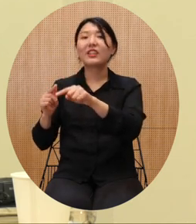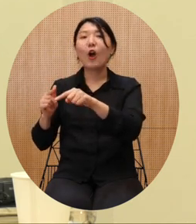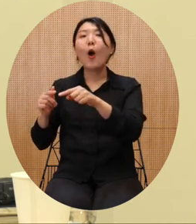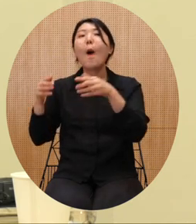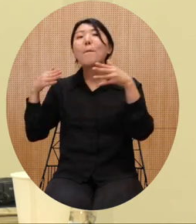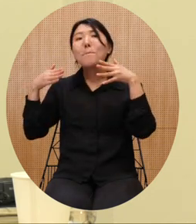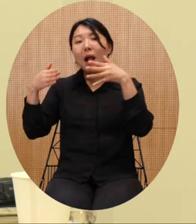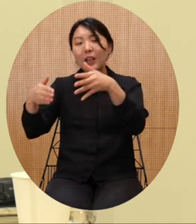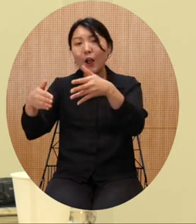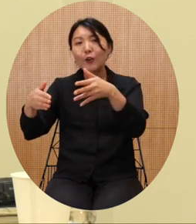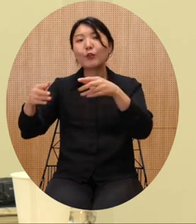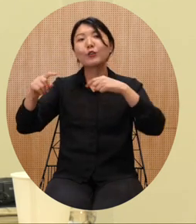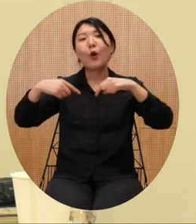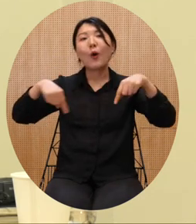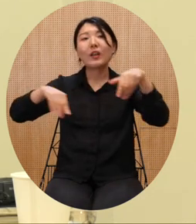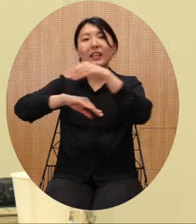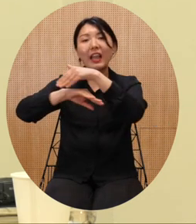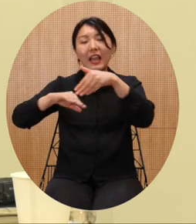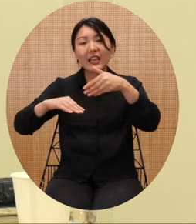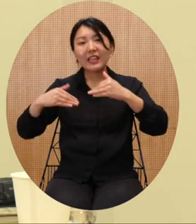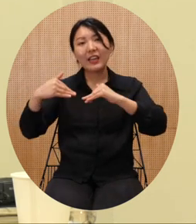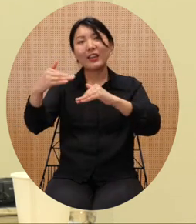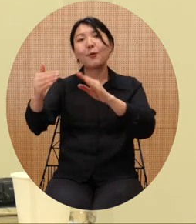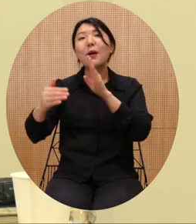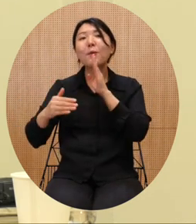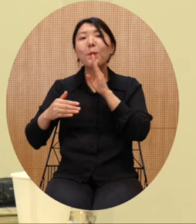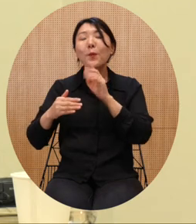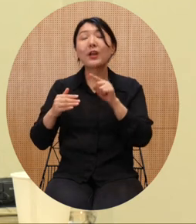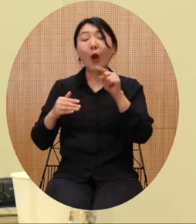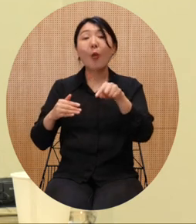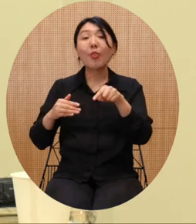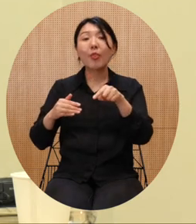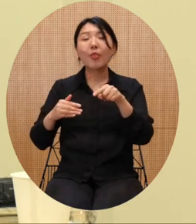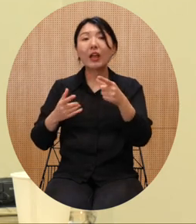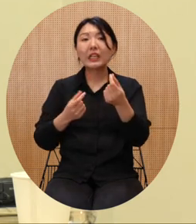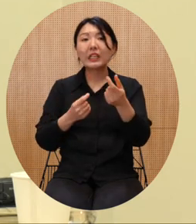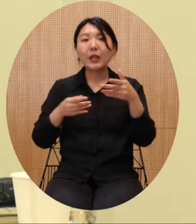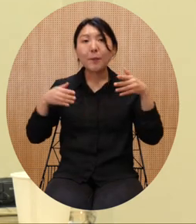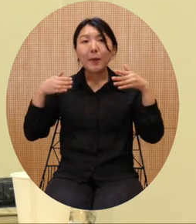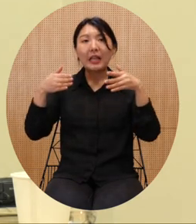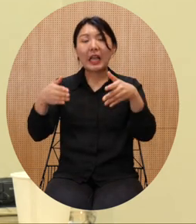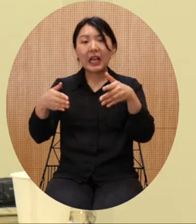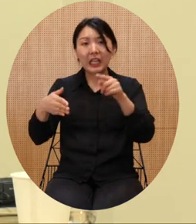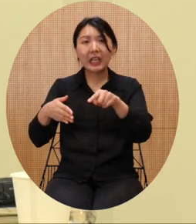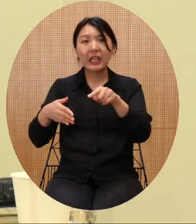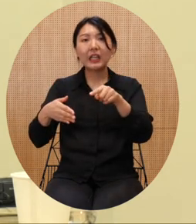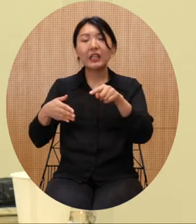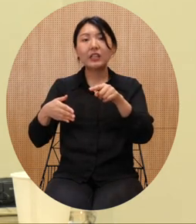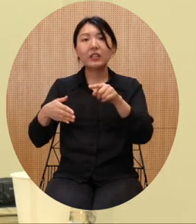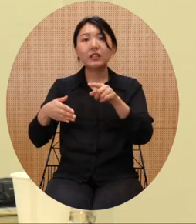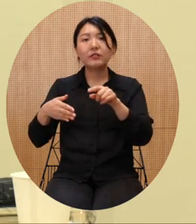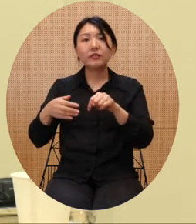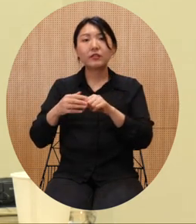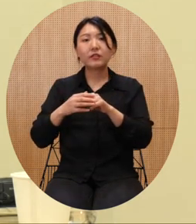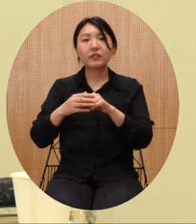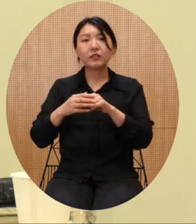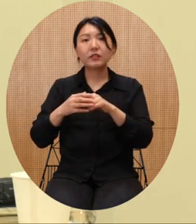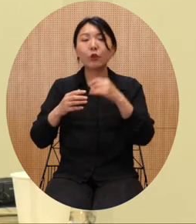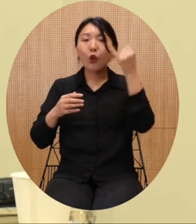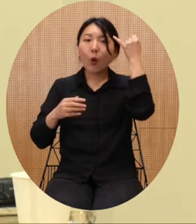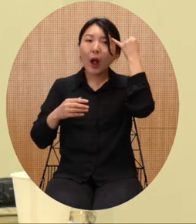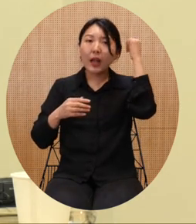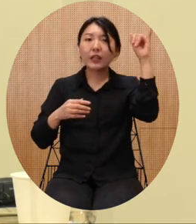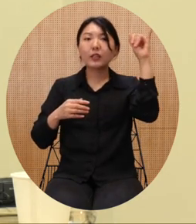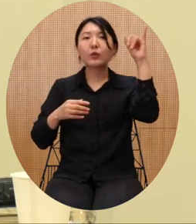정책을 해가는 게 맞는 거고 이러한 방향들을 중앙정부에서 기초에서 아이디어와